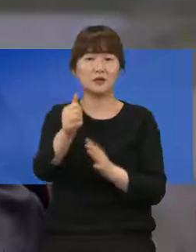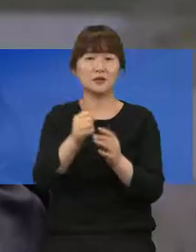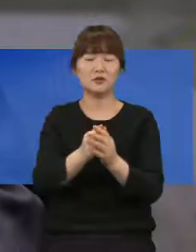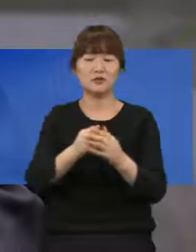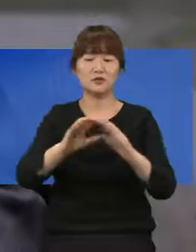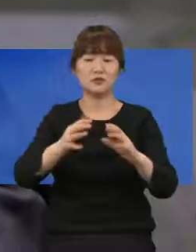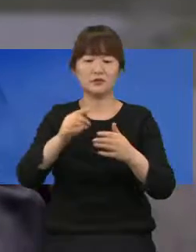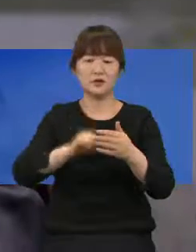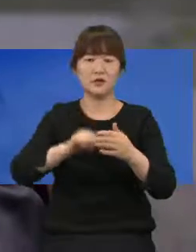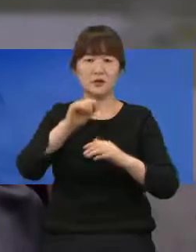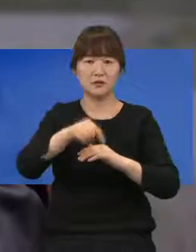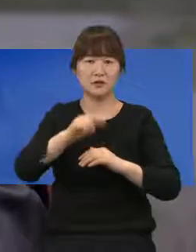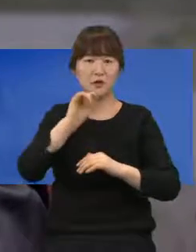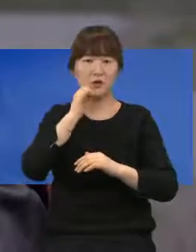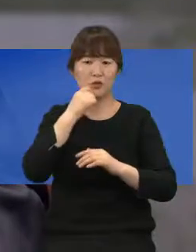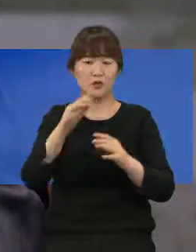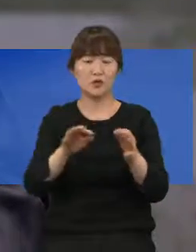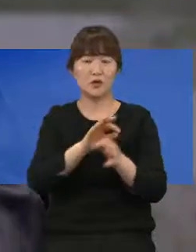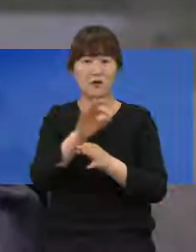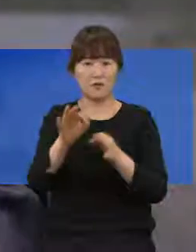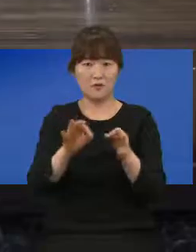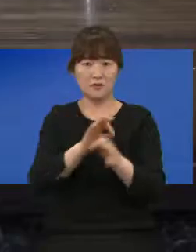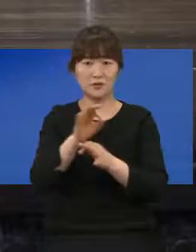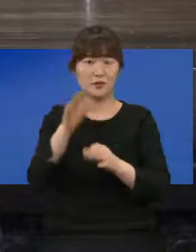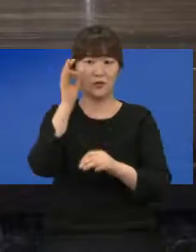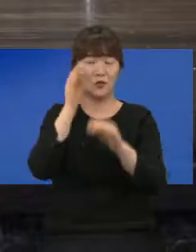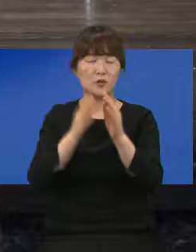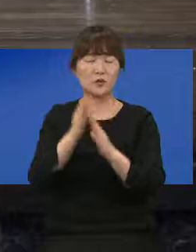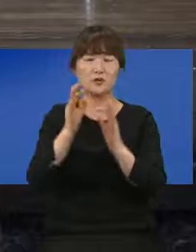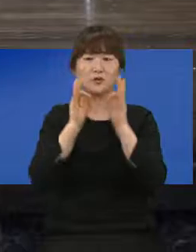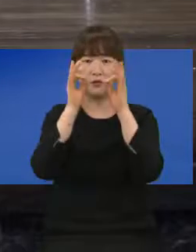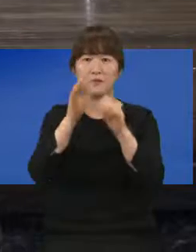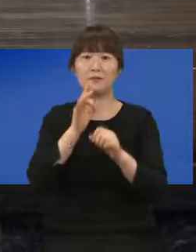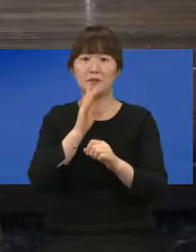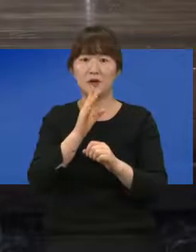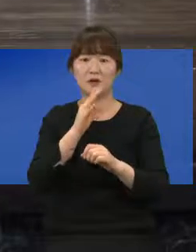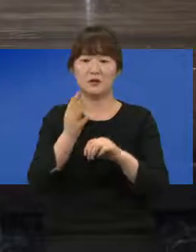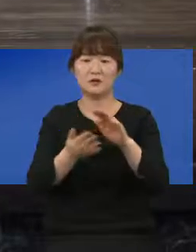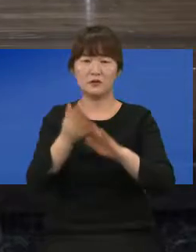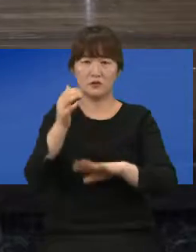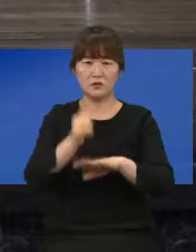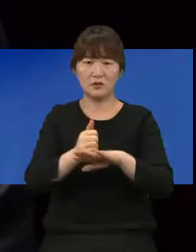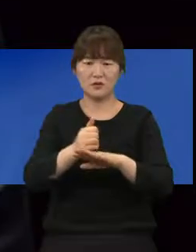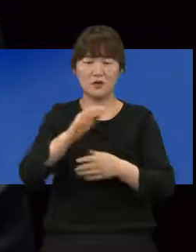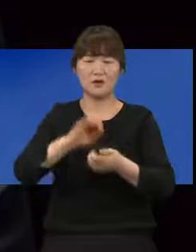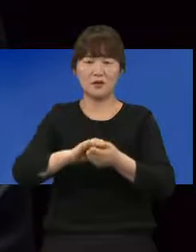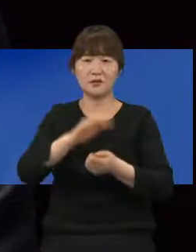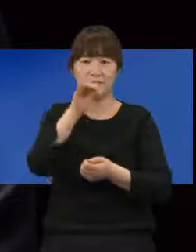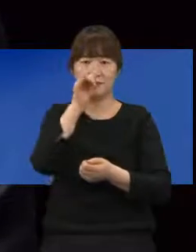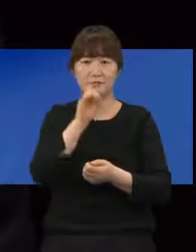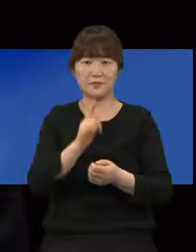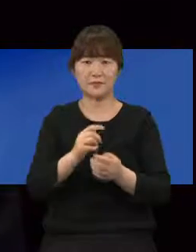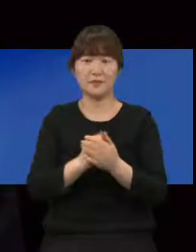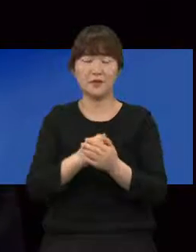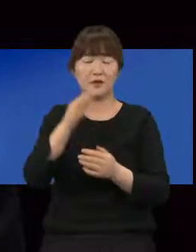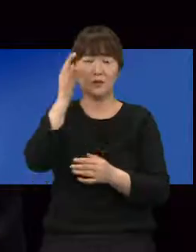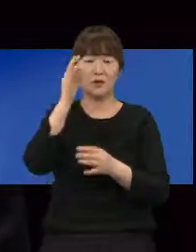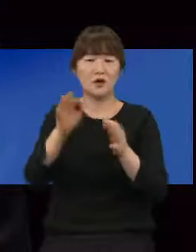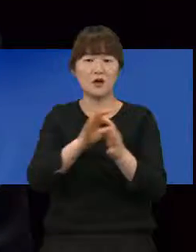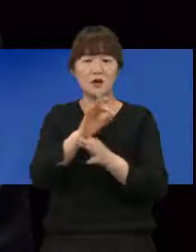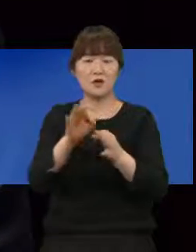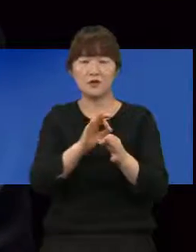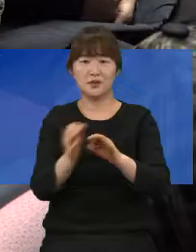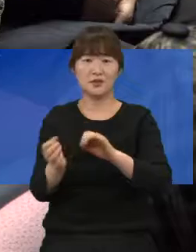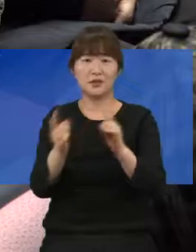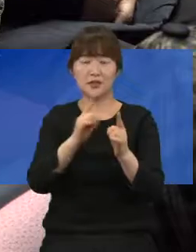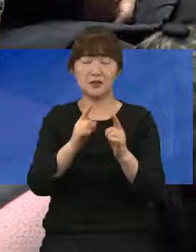포항시장은 국내외적 여건으로 어려워진 경제를 포항시의 노력만으로 성과를 내는 것은 한계가 있다며 포항시 경제